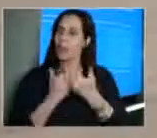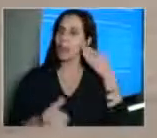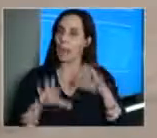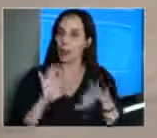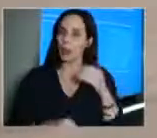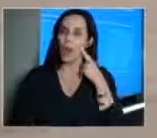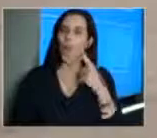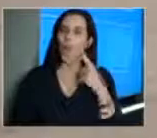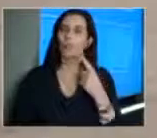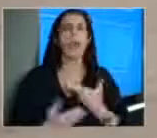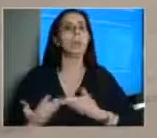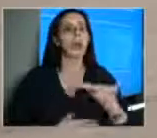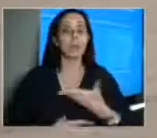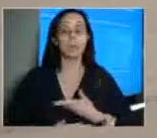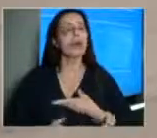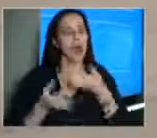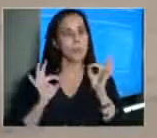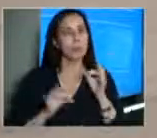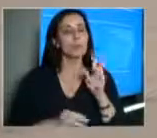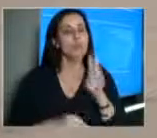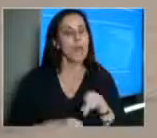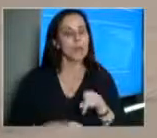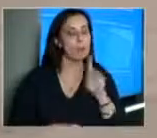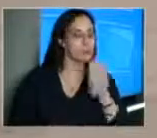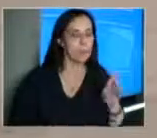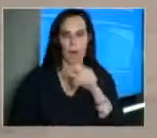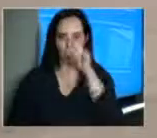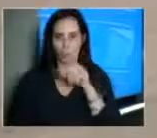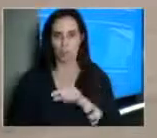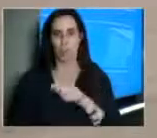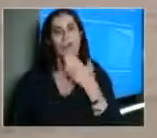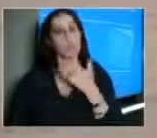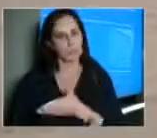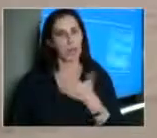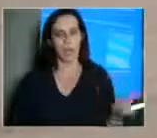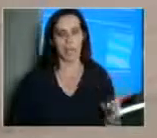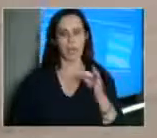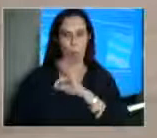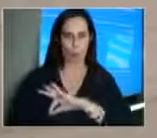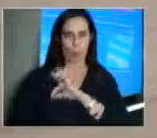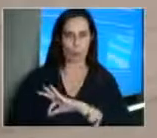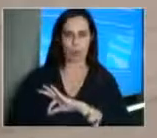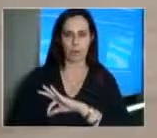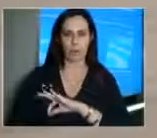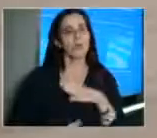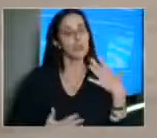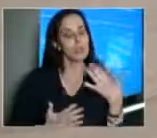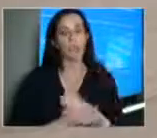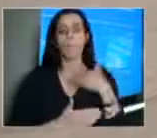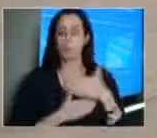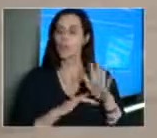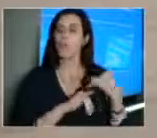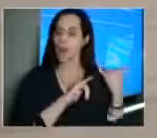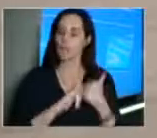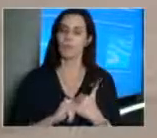הבחירות את המערכת היחסים המיוחדת שנרקמה בינו לבין פוטין ובכלל בין ישראל לבין רוסיה, שהצליחה בסופו של דבר גם